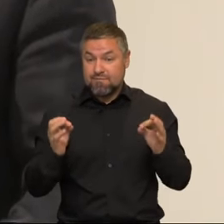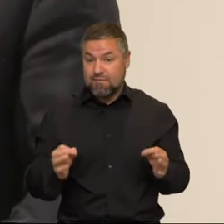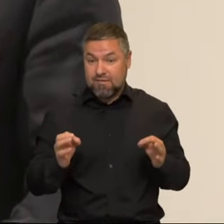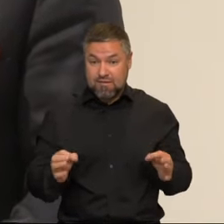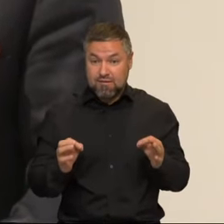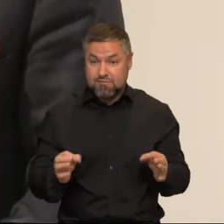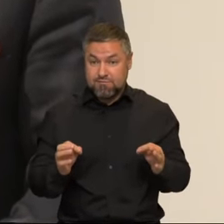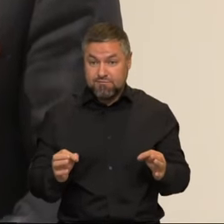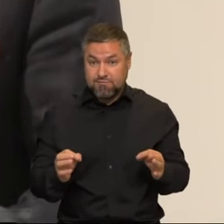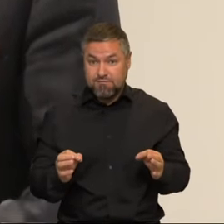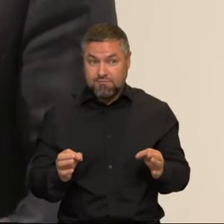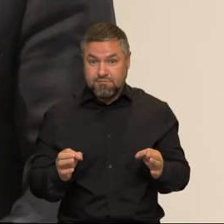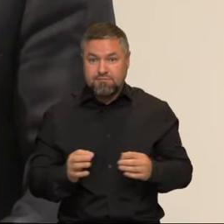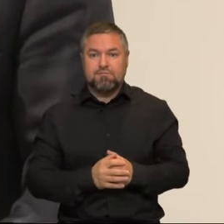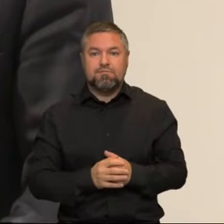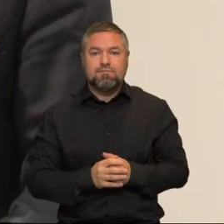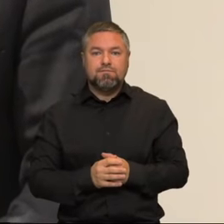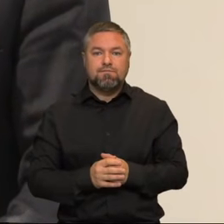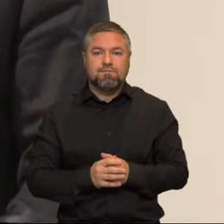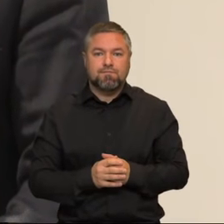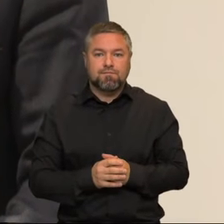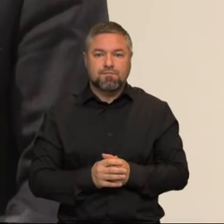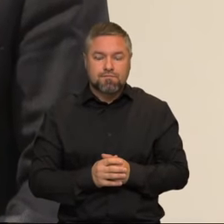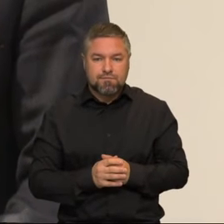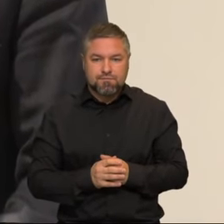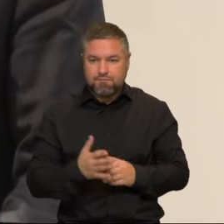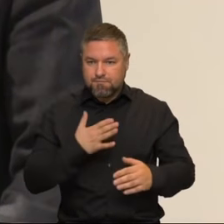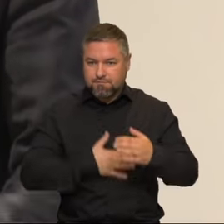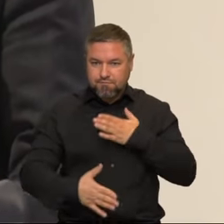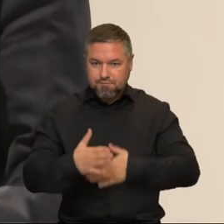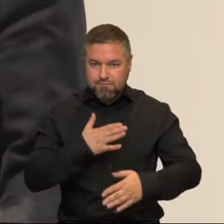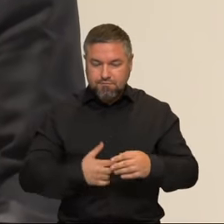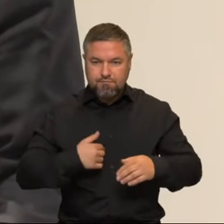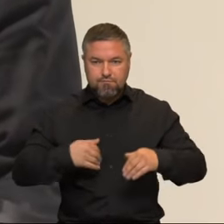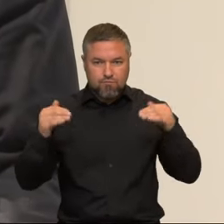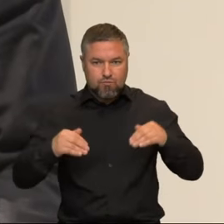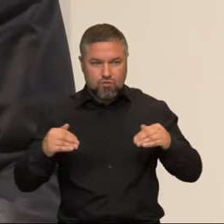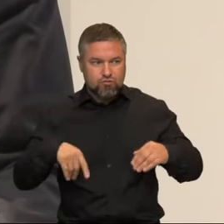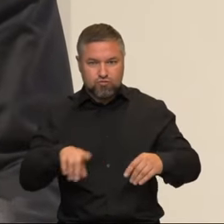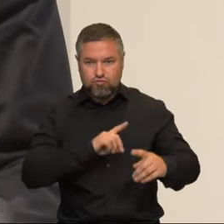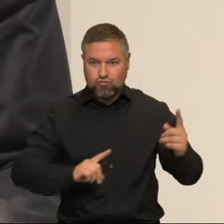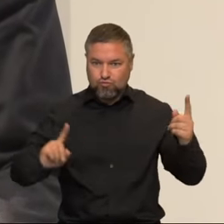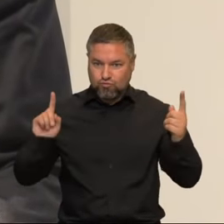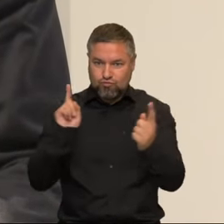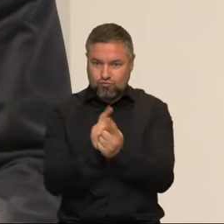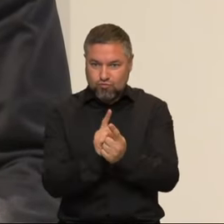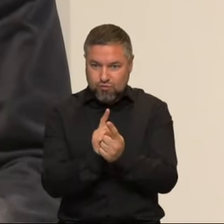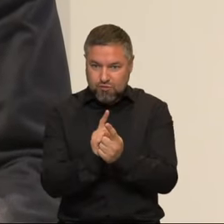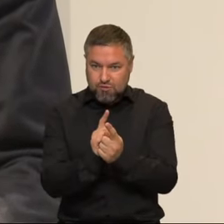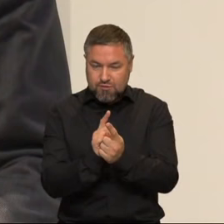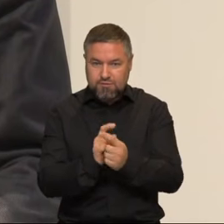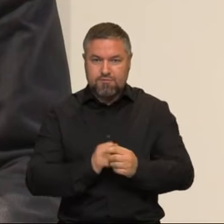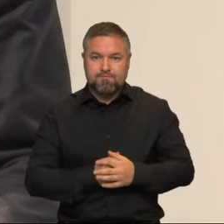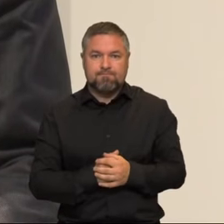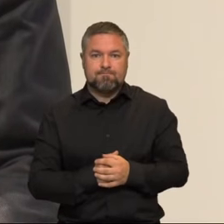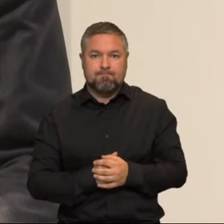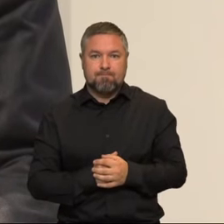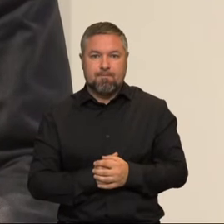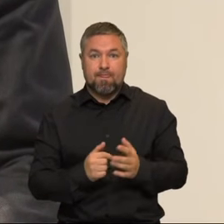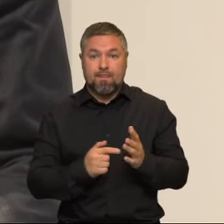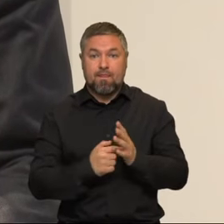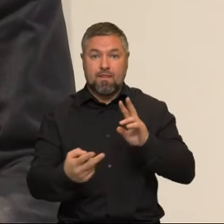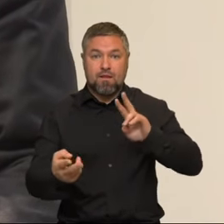dzisiaj oprócz tego cieszymy się, że w ogóle możemy się tu spotkać, że